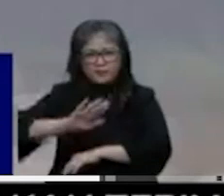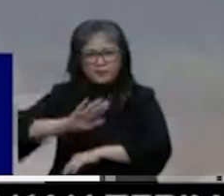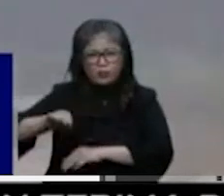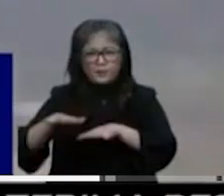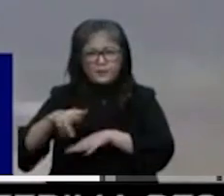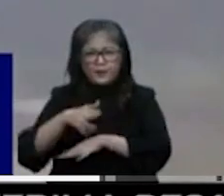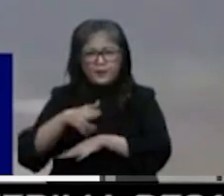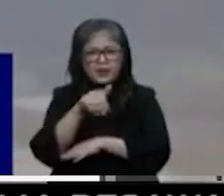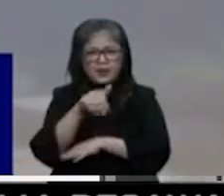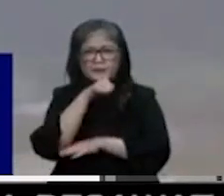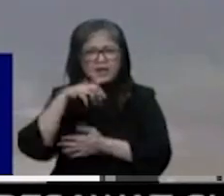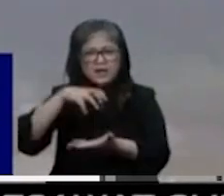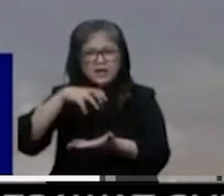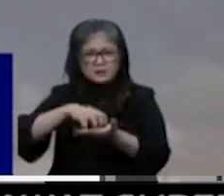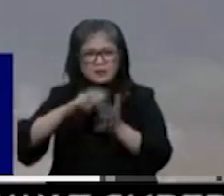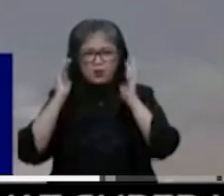kebakaran hutan dan lahan.